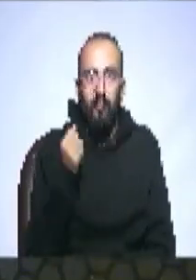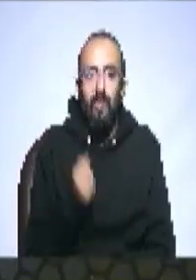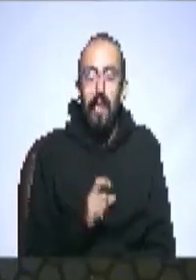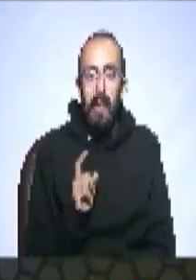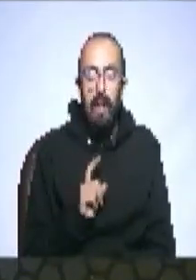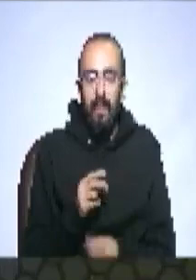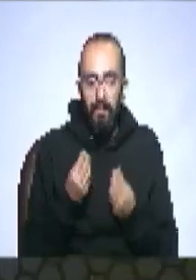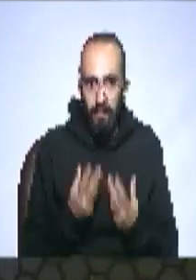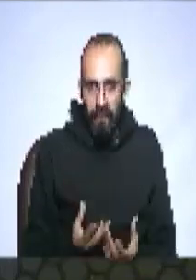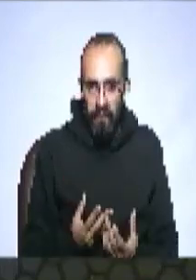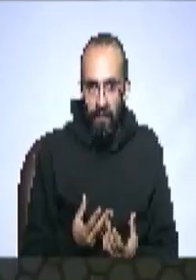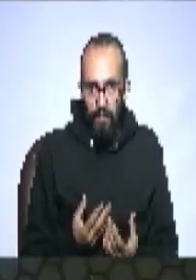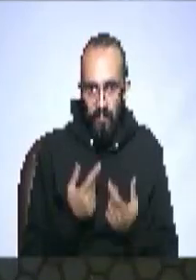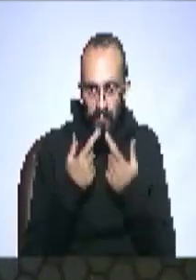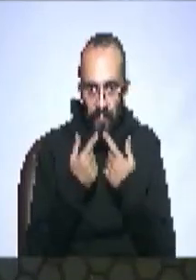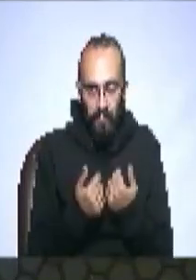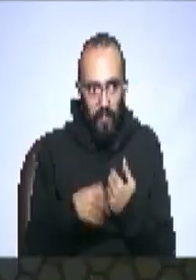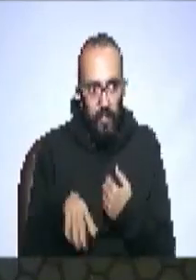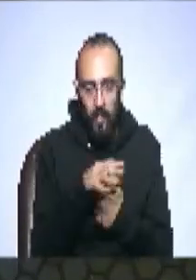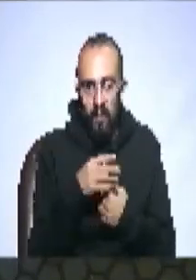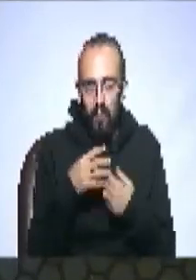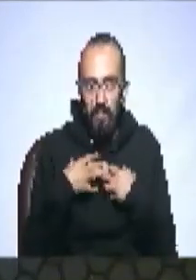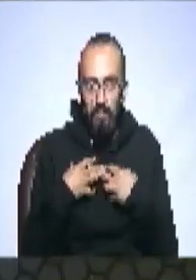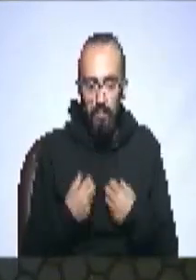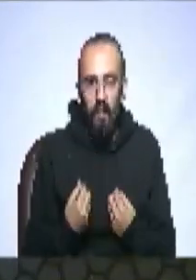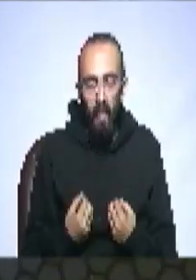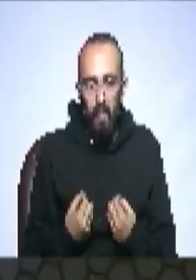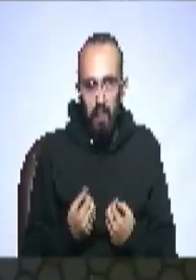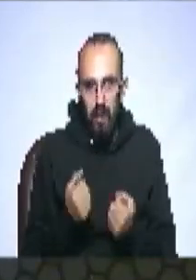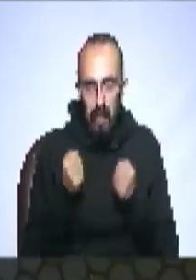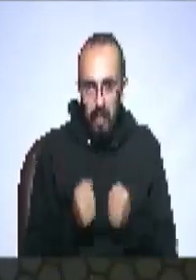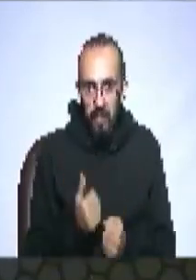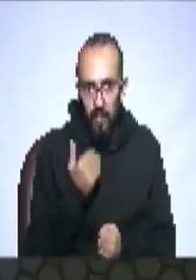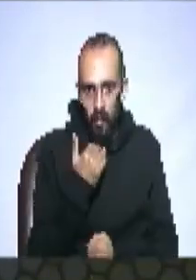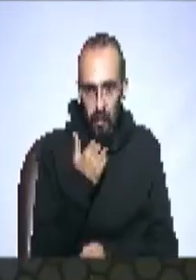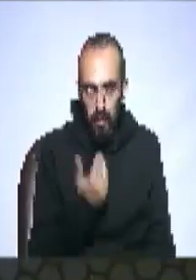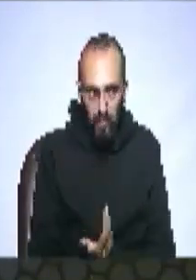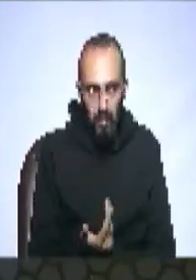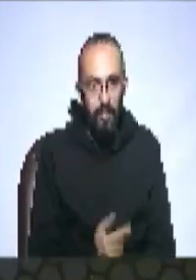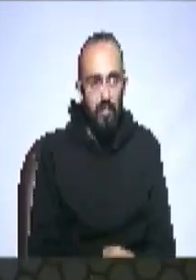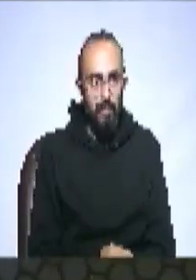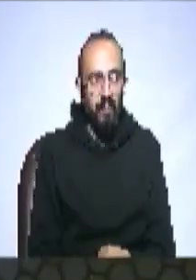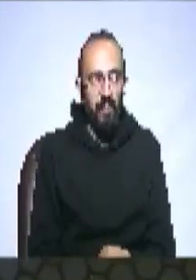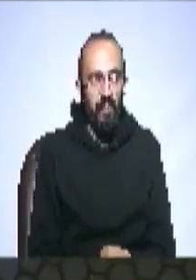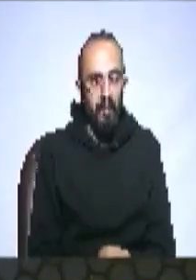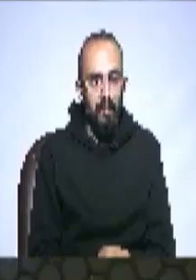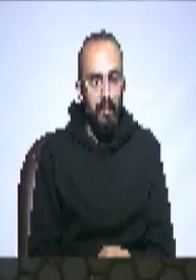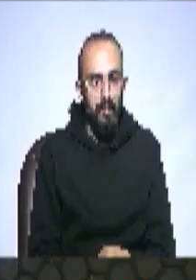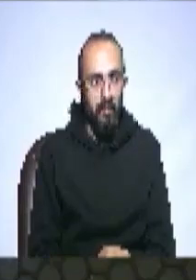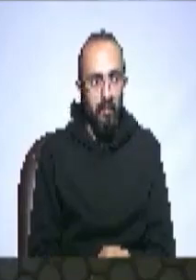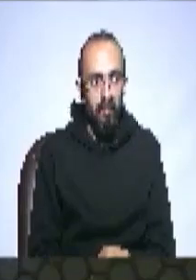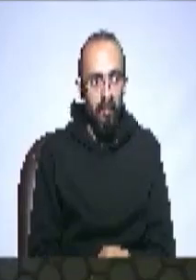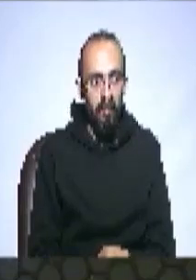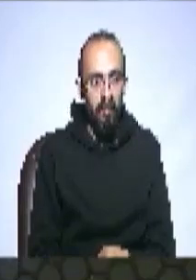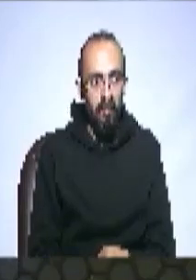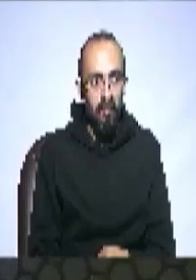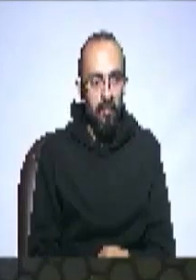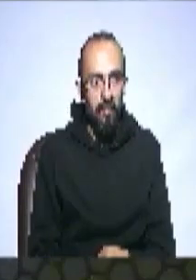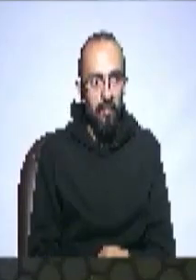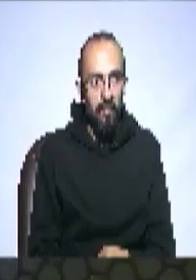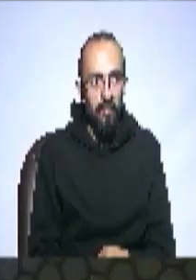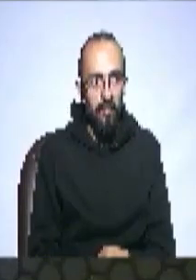كمان يعني. يعني الاكل النهارده صحي ومش تقيل، مفيش حاجه فيه يعني تخليني ان انا خايفه ان انا اكل الاكل